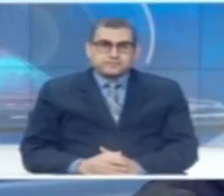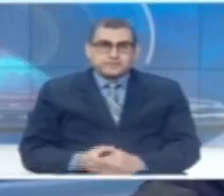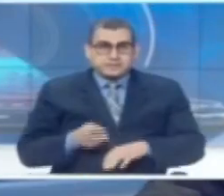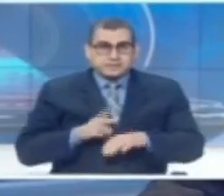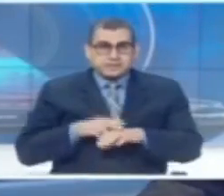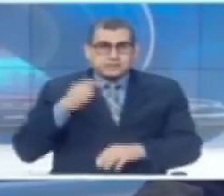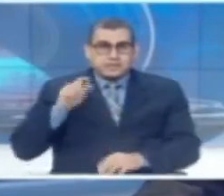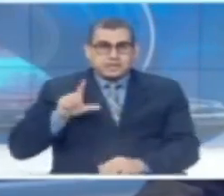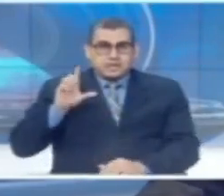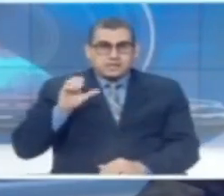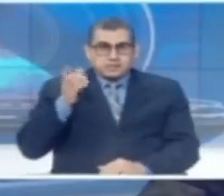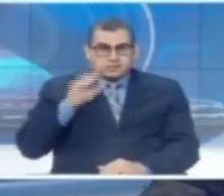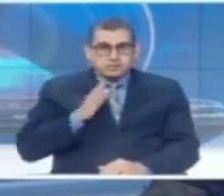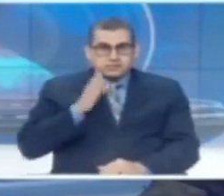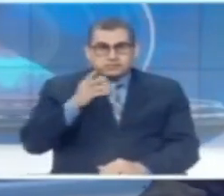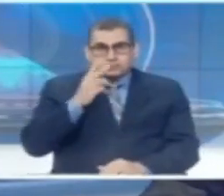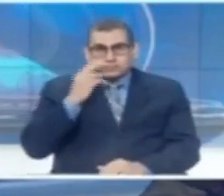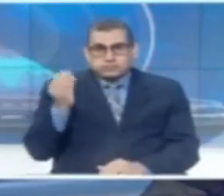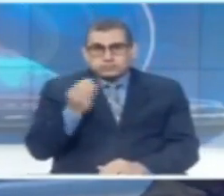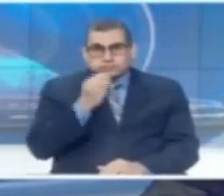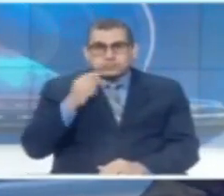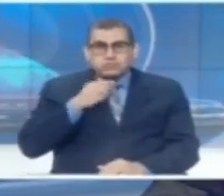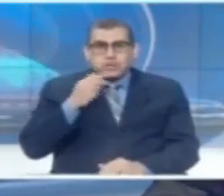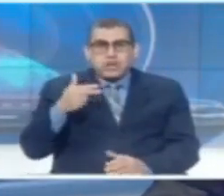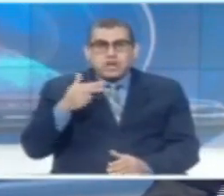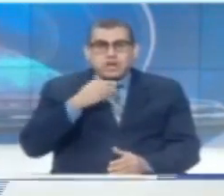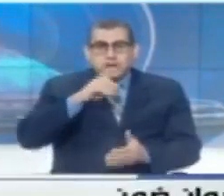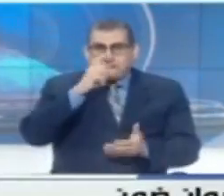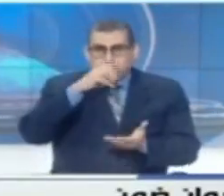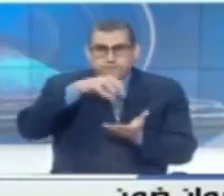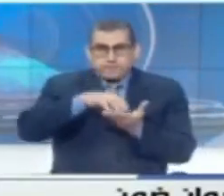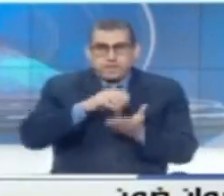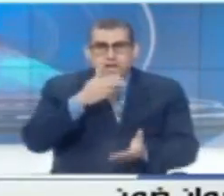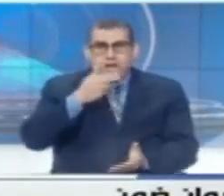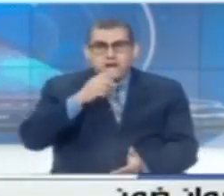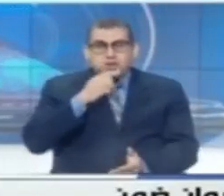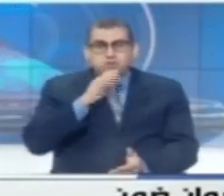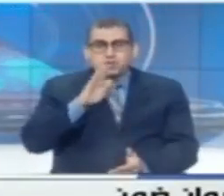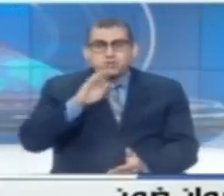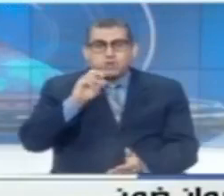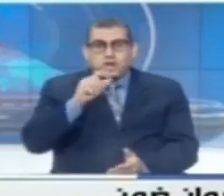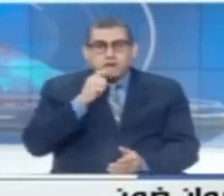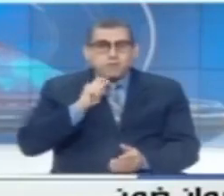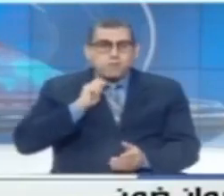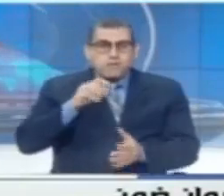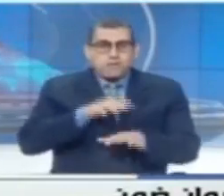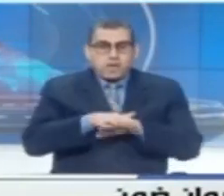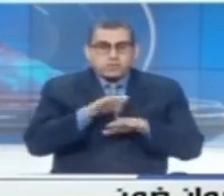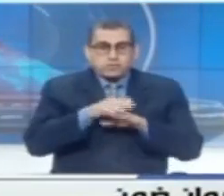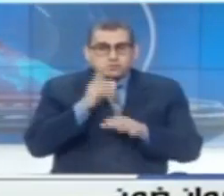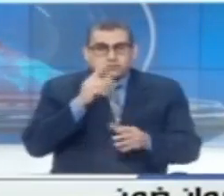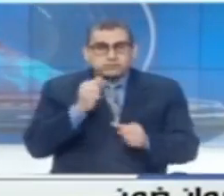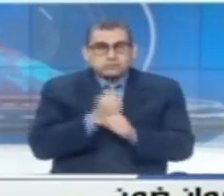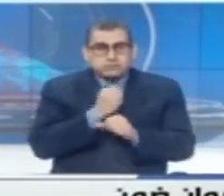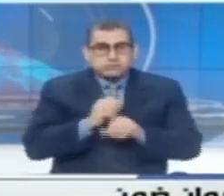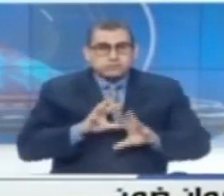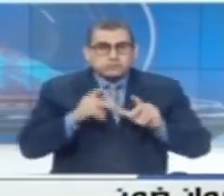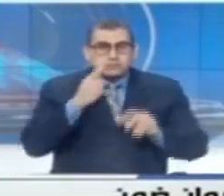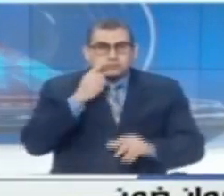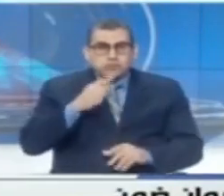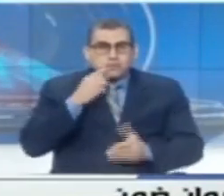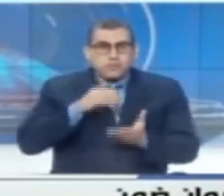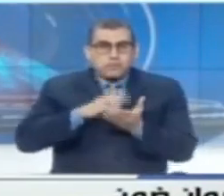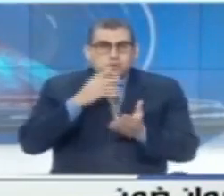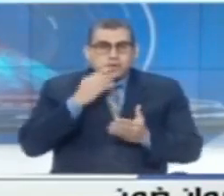كما قام الرئيس السيسي بجولة بقرية غرب سهيل بمحافظة أسوان لمتابعة تنفيذ تطوير الخدمات بالقرية ضمن